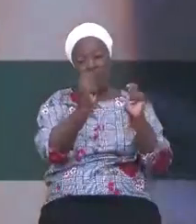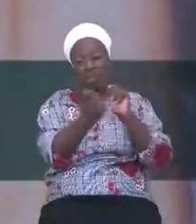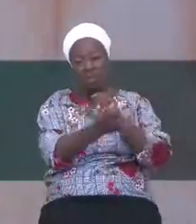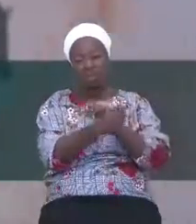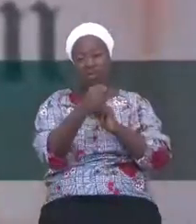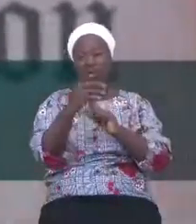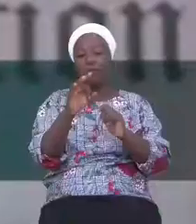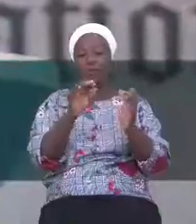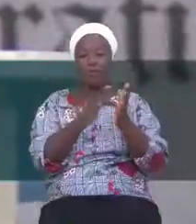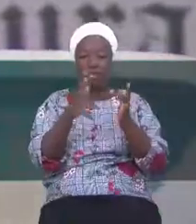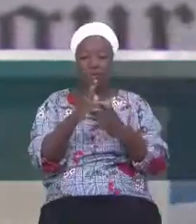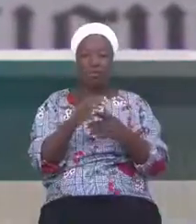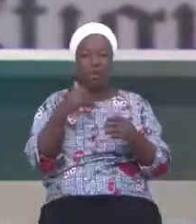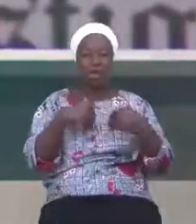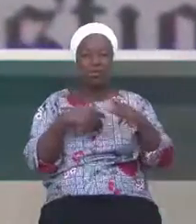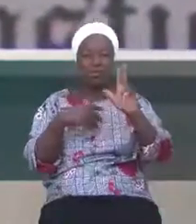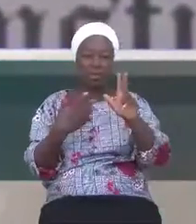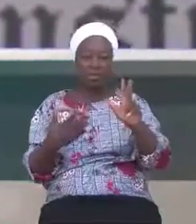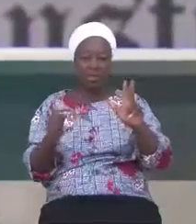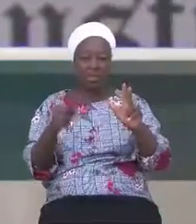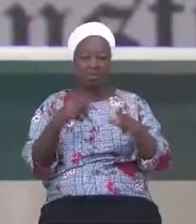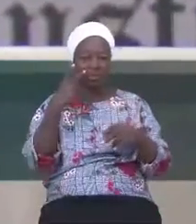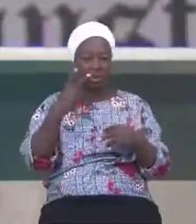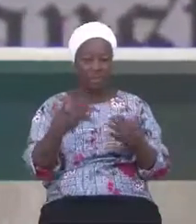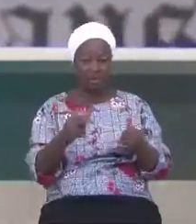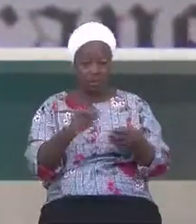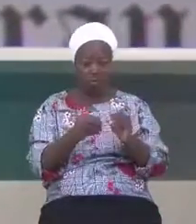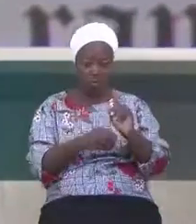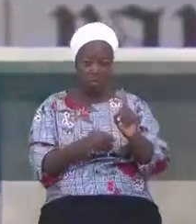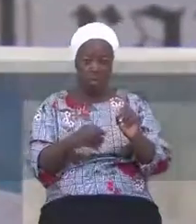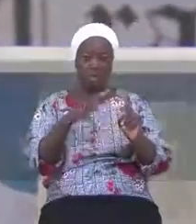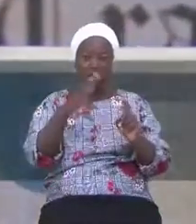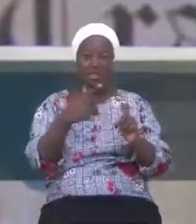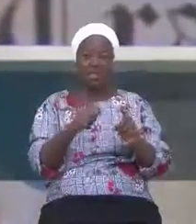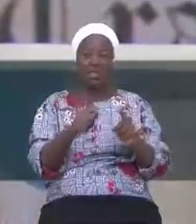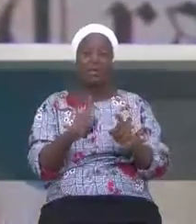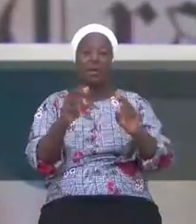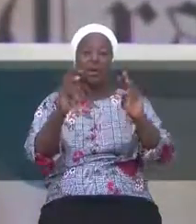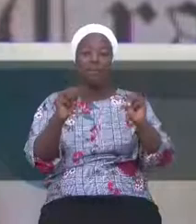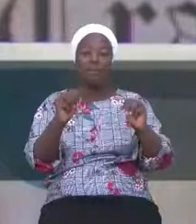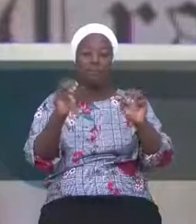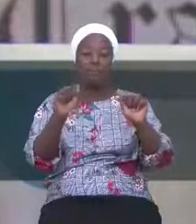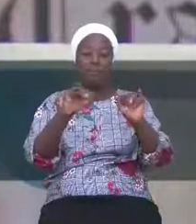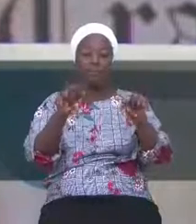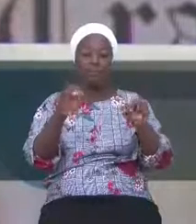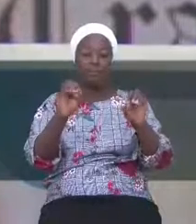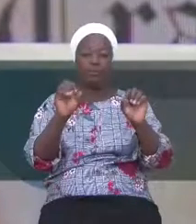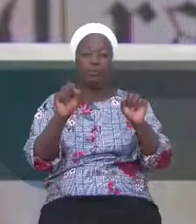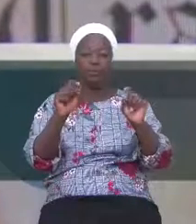Jésus. Il y a trois choses à considérer. Premièrement, la majesté et la gloire du